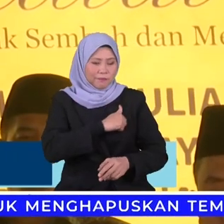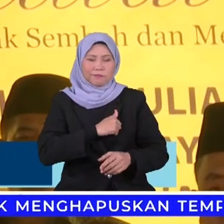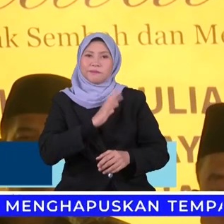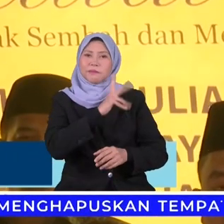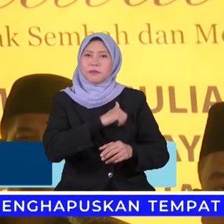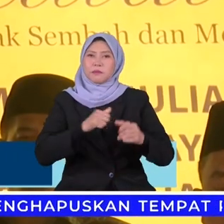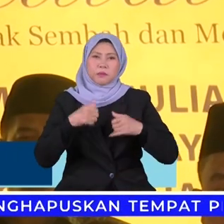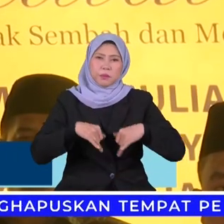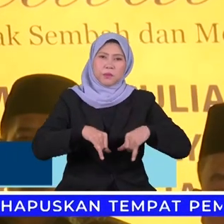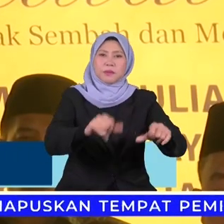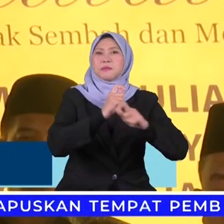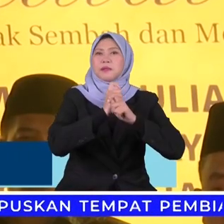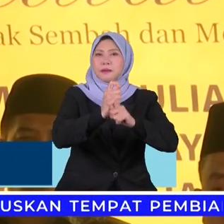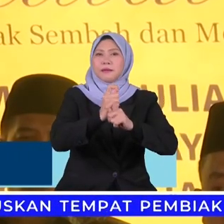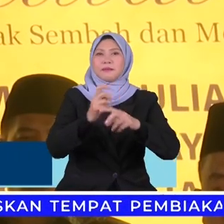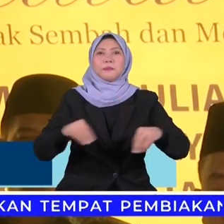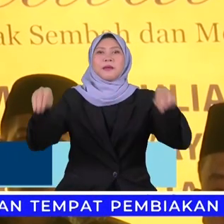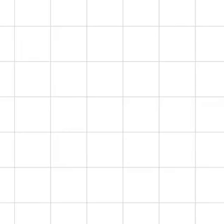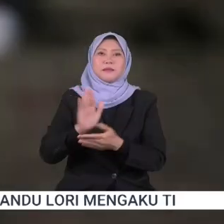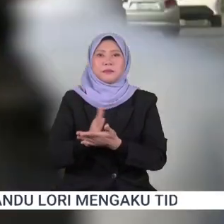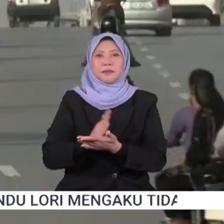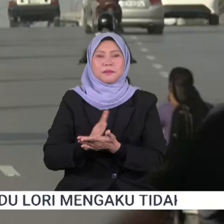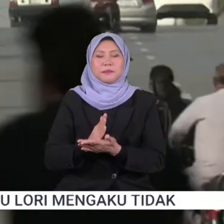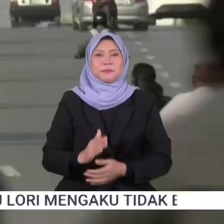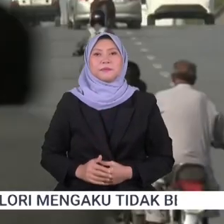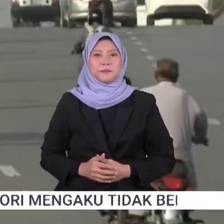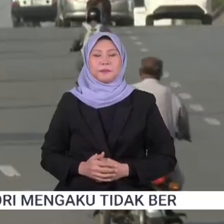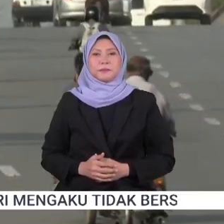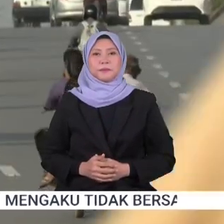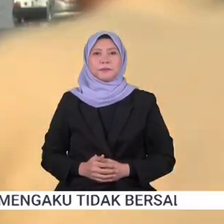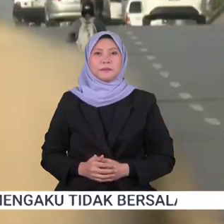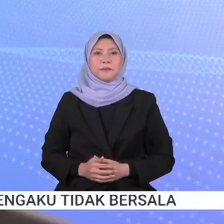terus dipertahankan, khususnya Masjid Al-Aqsa.